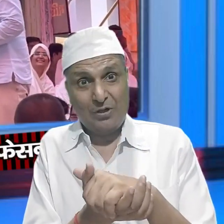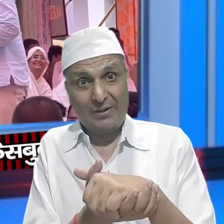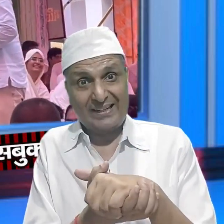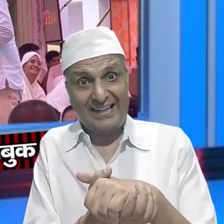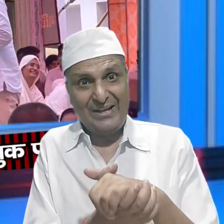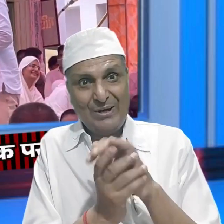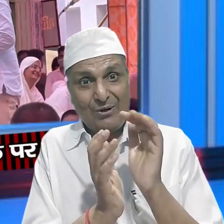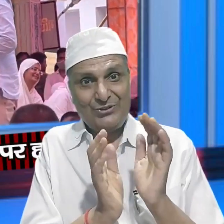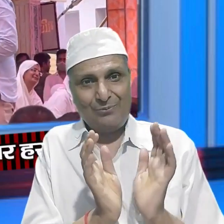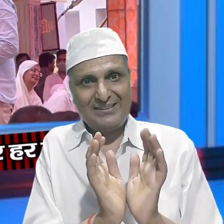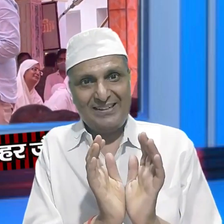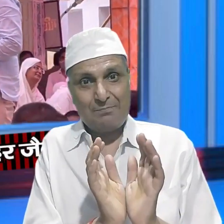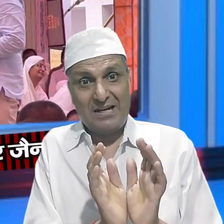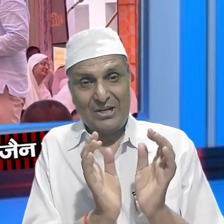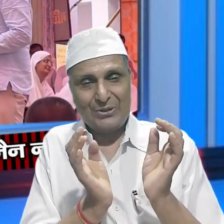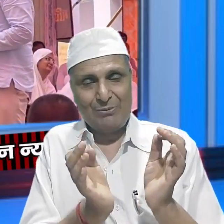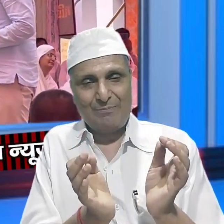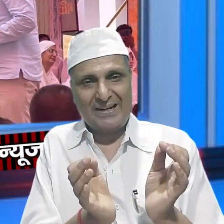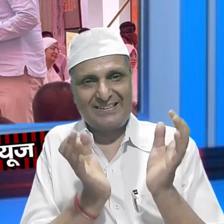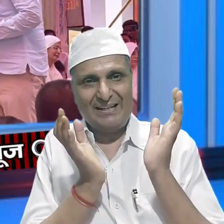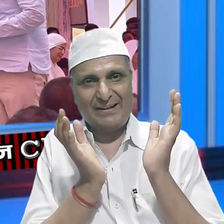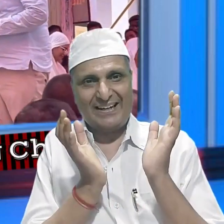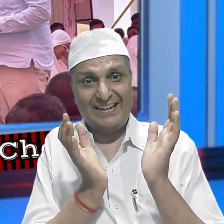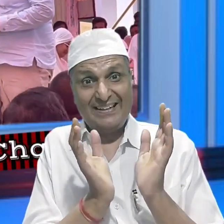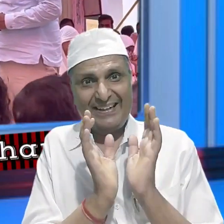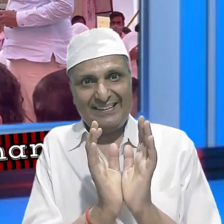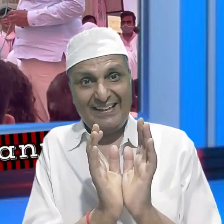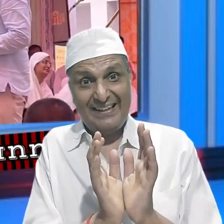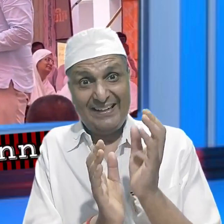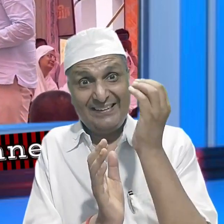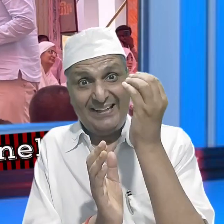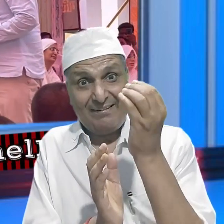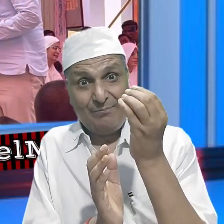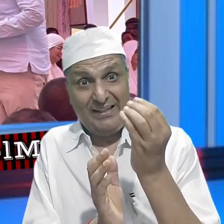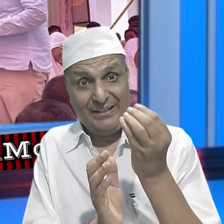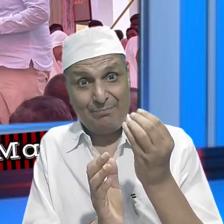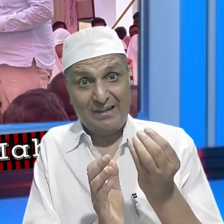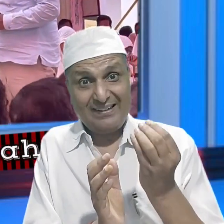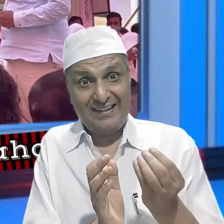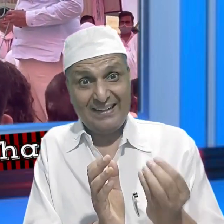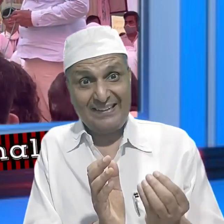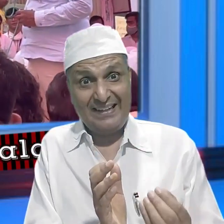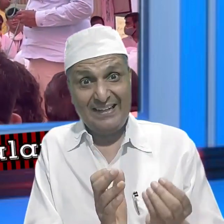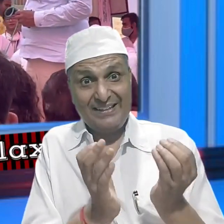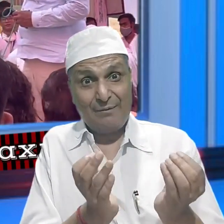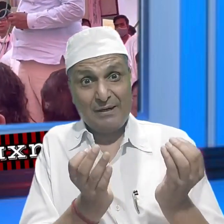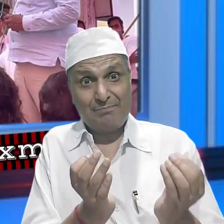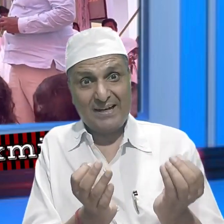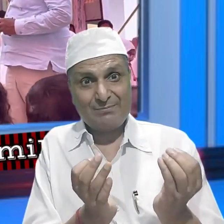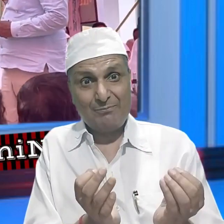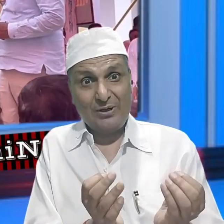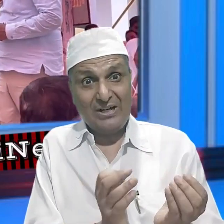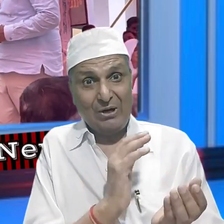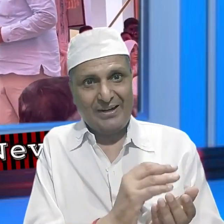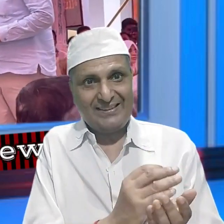बादल उमड़ घुमड़ आते हैं और 24 घंटे से पहले खूब बरसती है बरखा। कहते हैं देव भी कृपा करने लगते हैं यहाँ पर